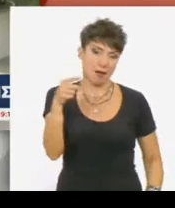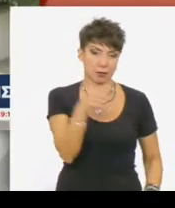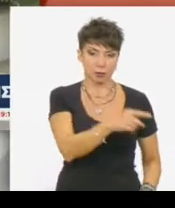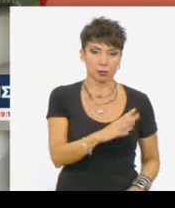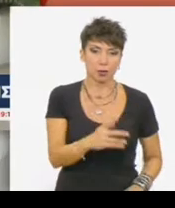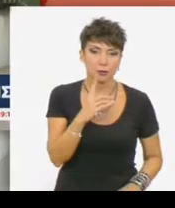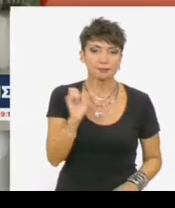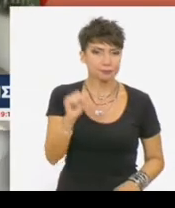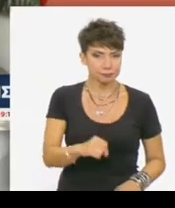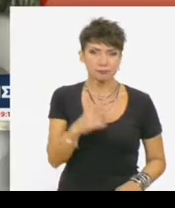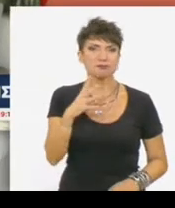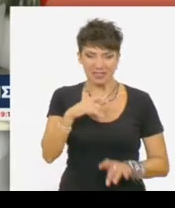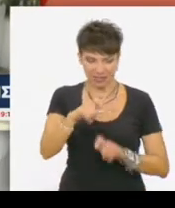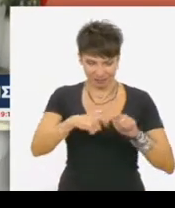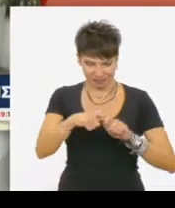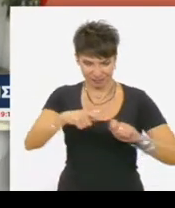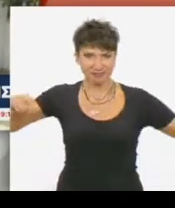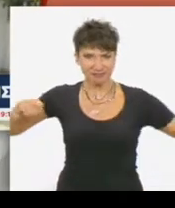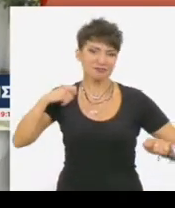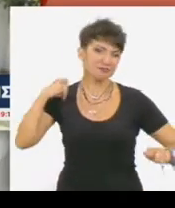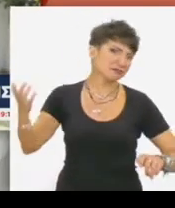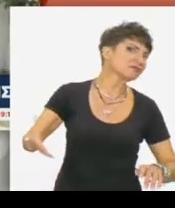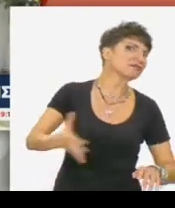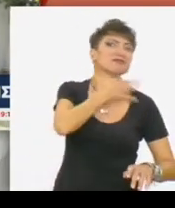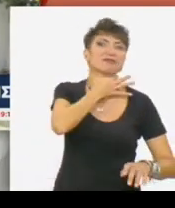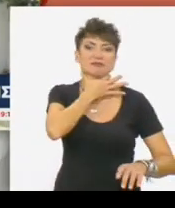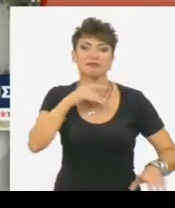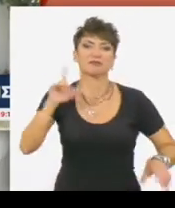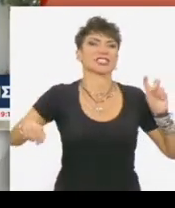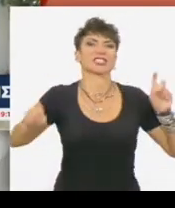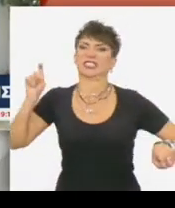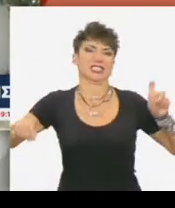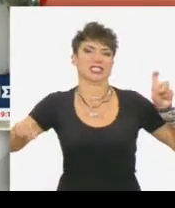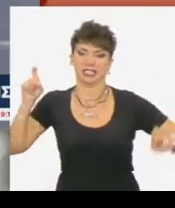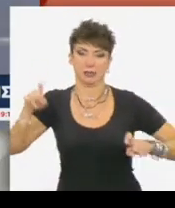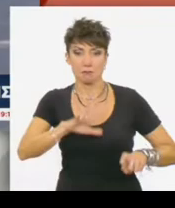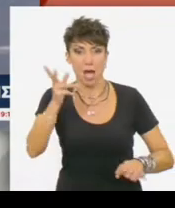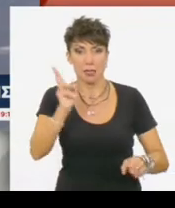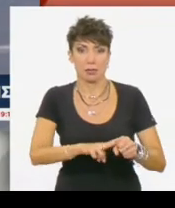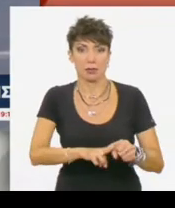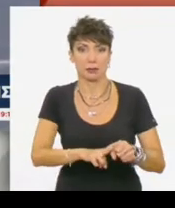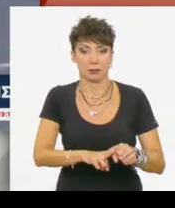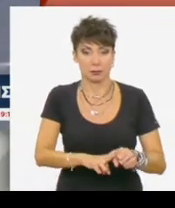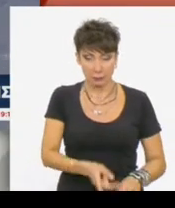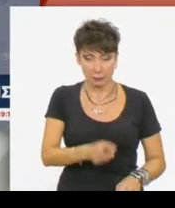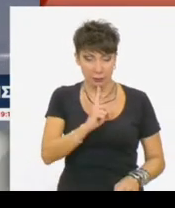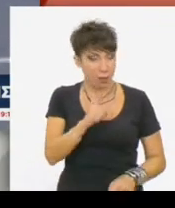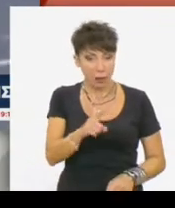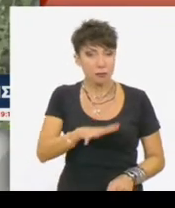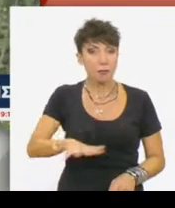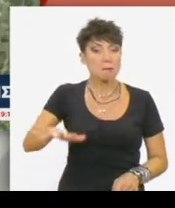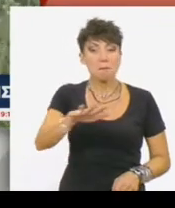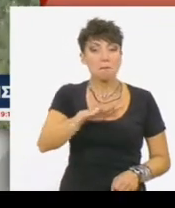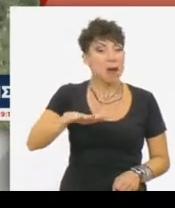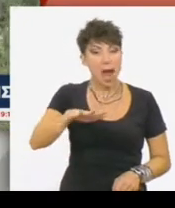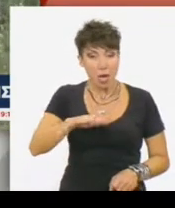Κάποιος έβαλε αυτοσχέδια σειρμάτινη θηλιά για να πιαστεί το ζώο και να βασανιστεί μέχρι να πεθάνει. Το περιστατικό σημειώθηκε στην περιοχή